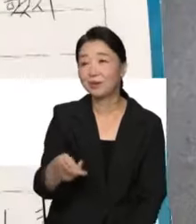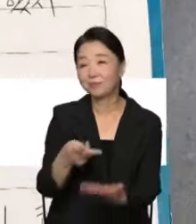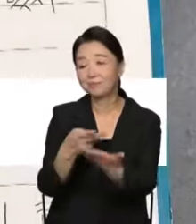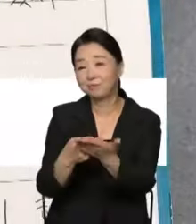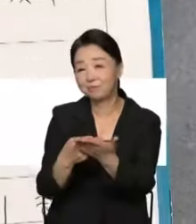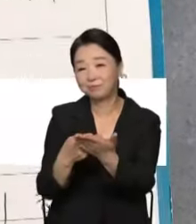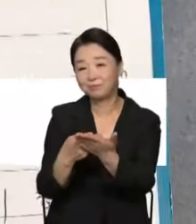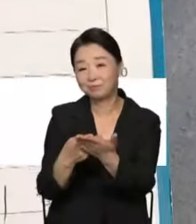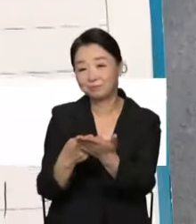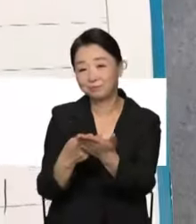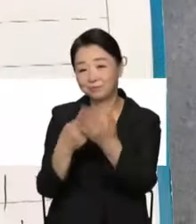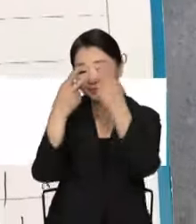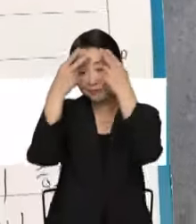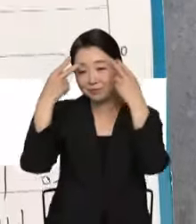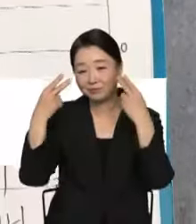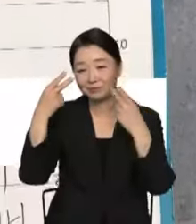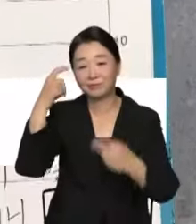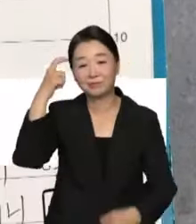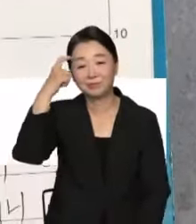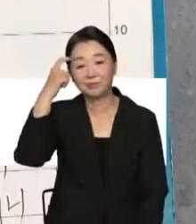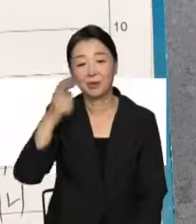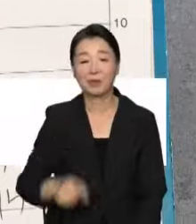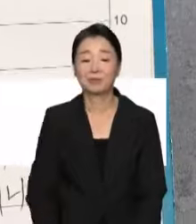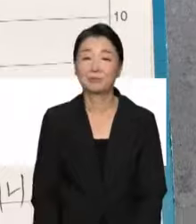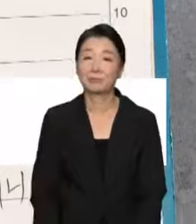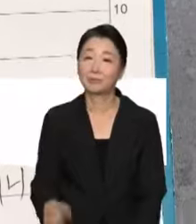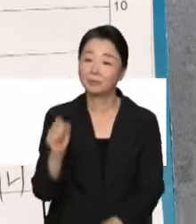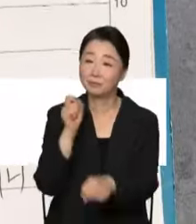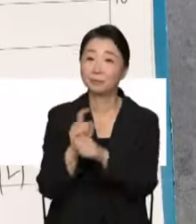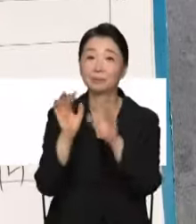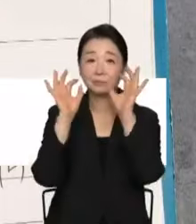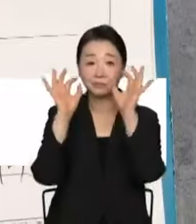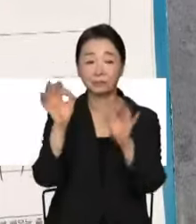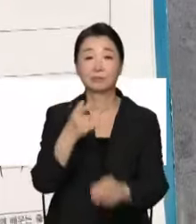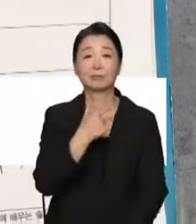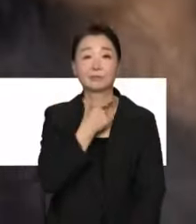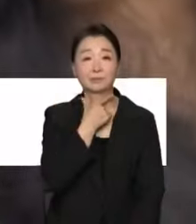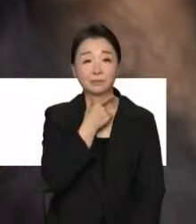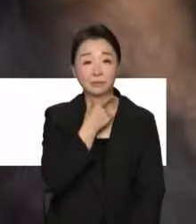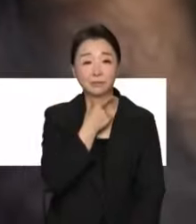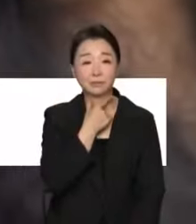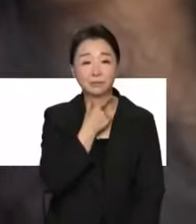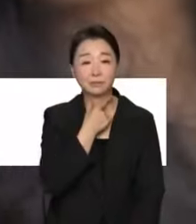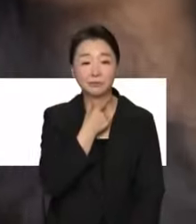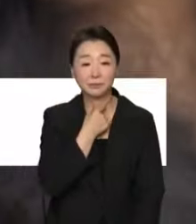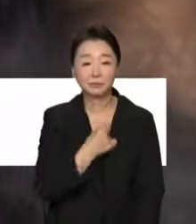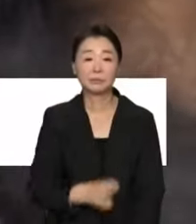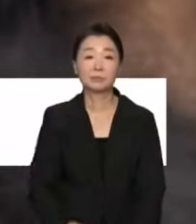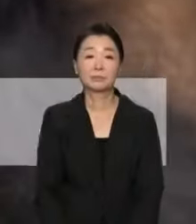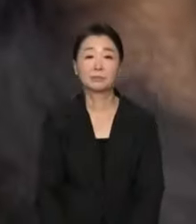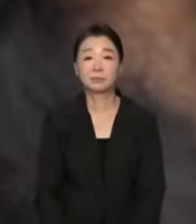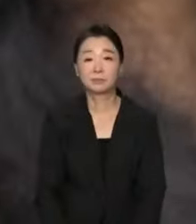왜 저기 누워 있노. 벌써 보내 싶다.